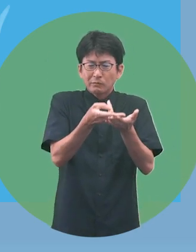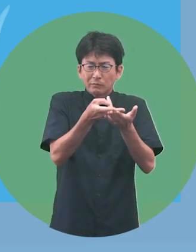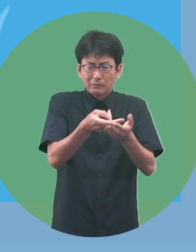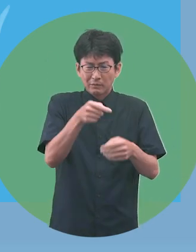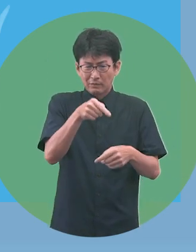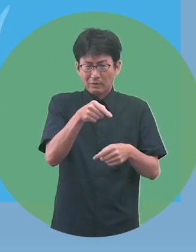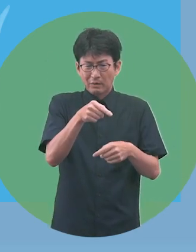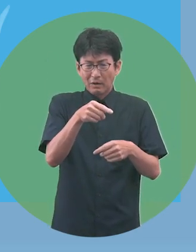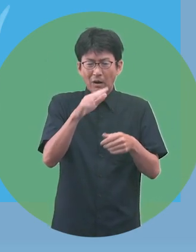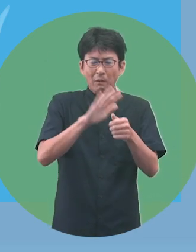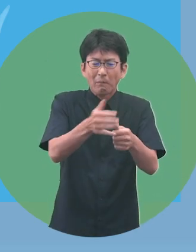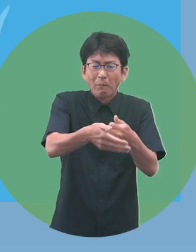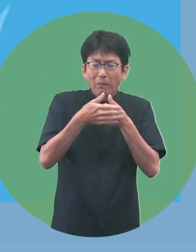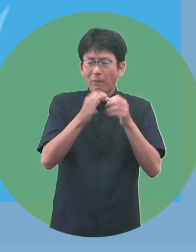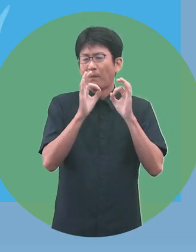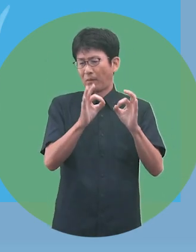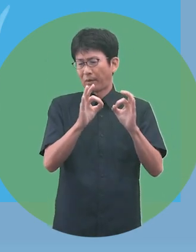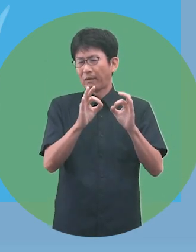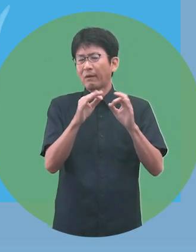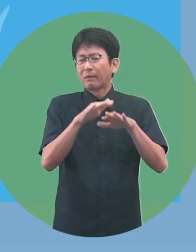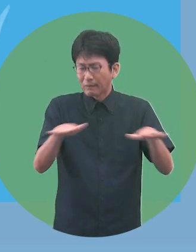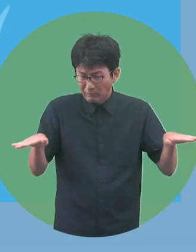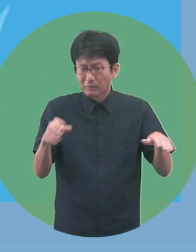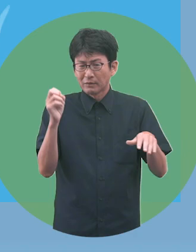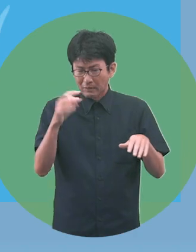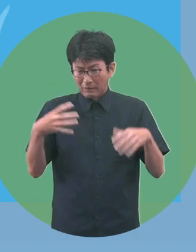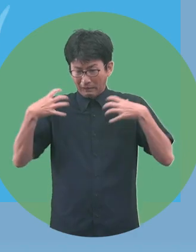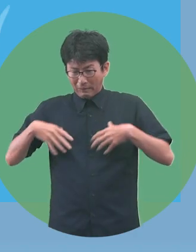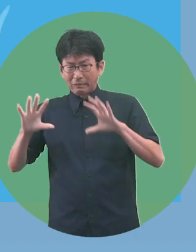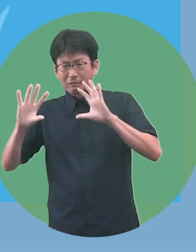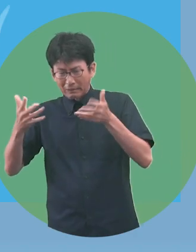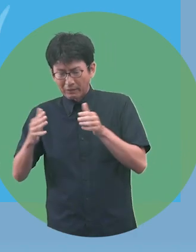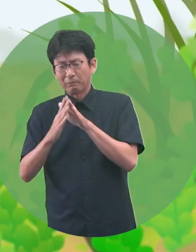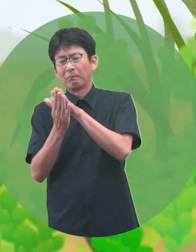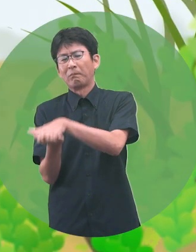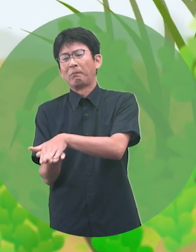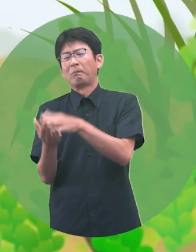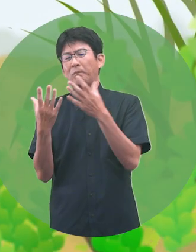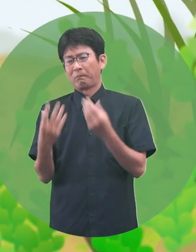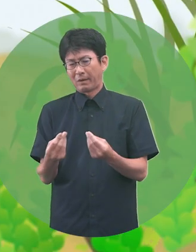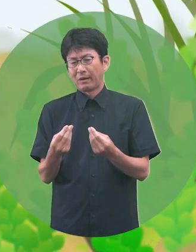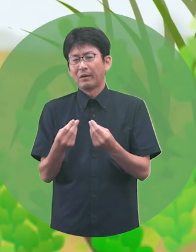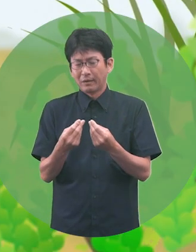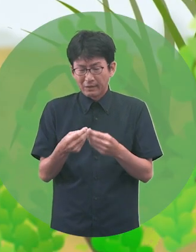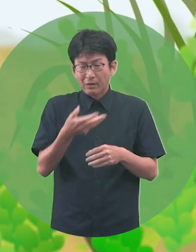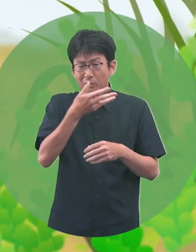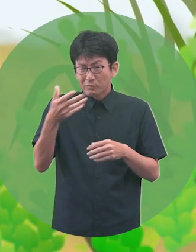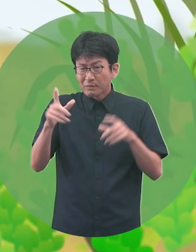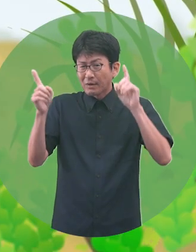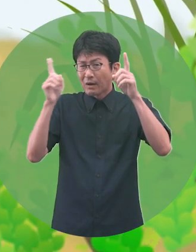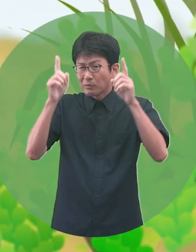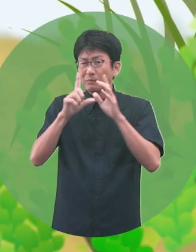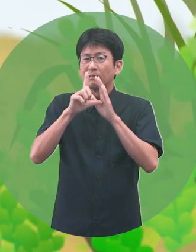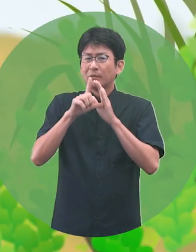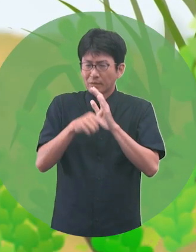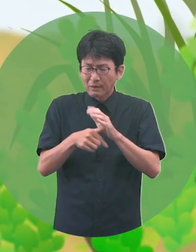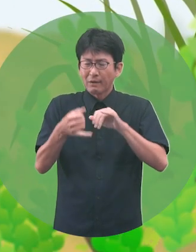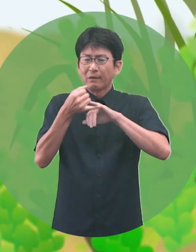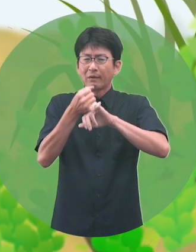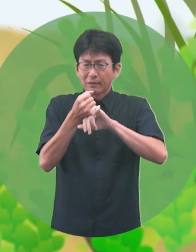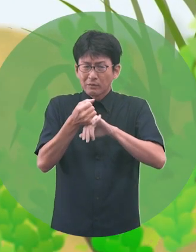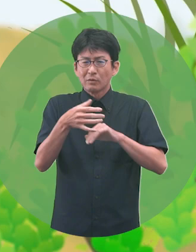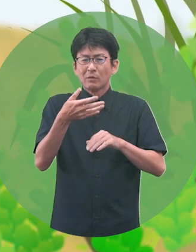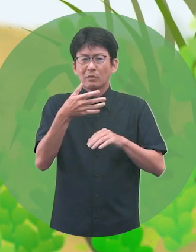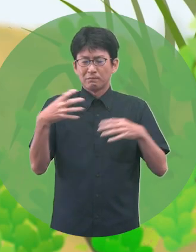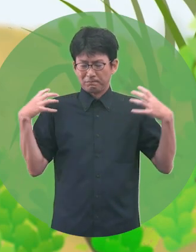助されましたが、未着用だったもう一人は亡くなりました。マリンレジャーの際には必ずライフジャケットの